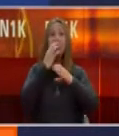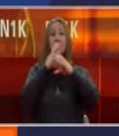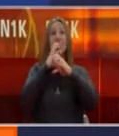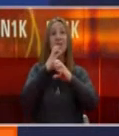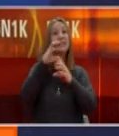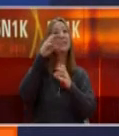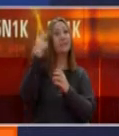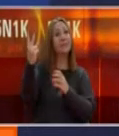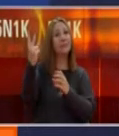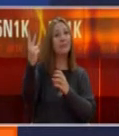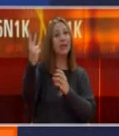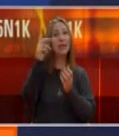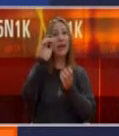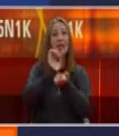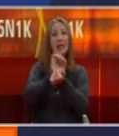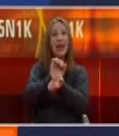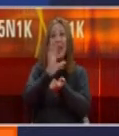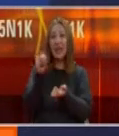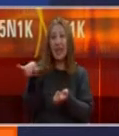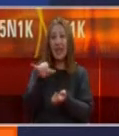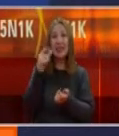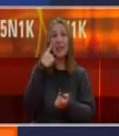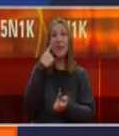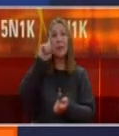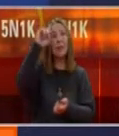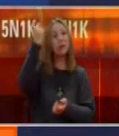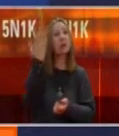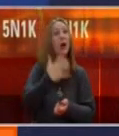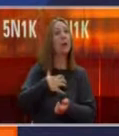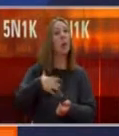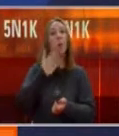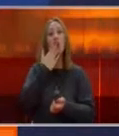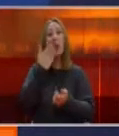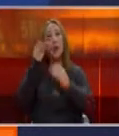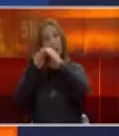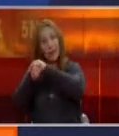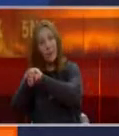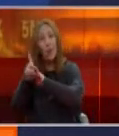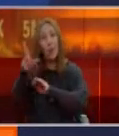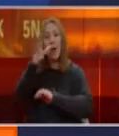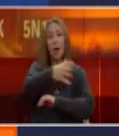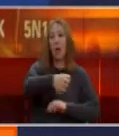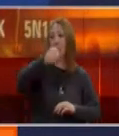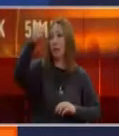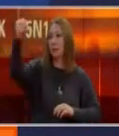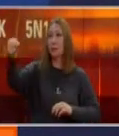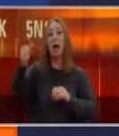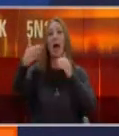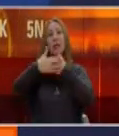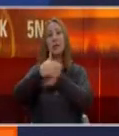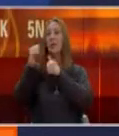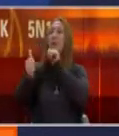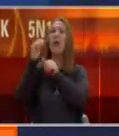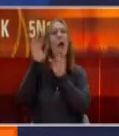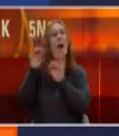araçlarıyla cezaevine en yakın devlet bağımsız anaokullarına kayıt olup oradan alınmalarını ve akşam tekrar diğer çocuklar